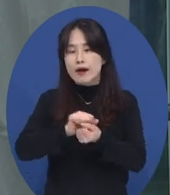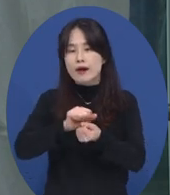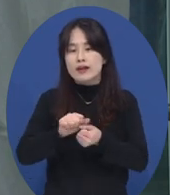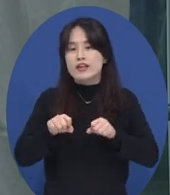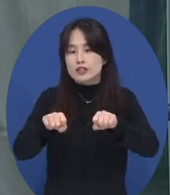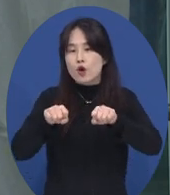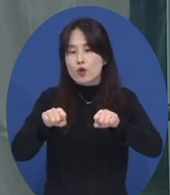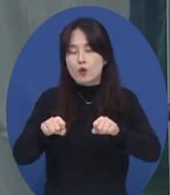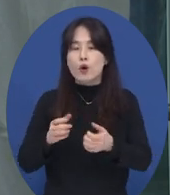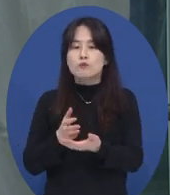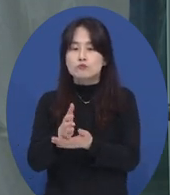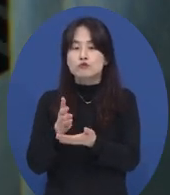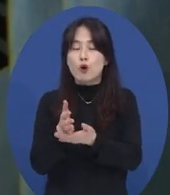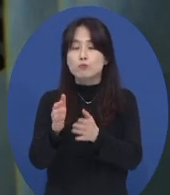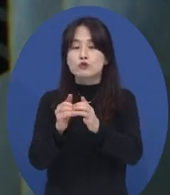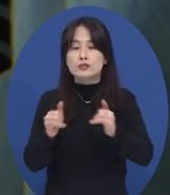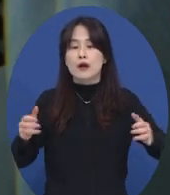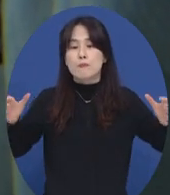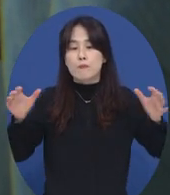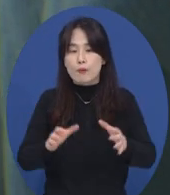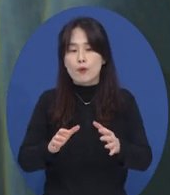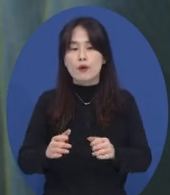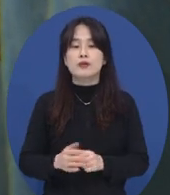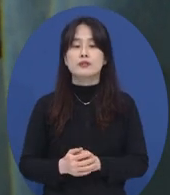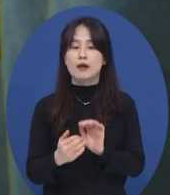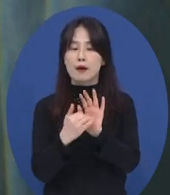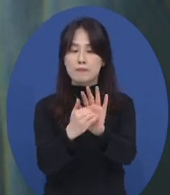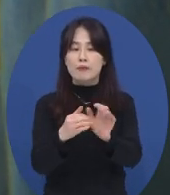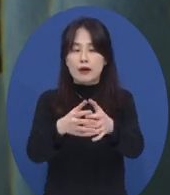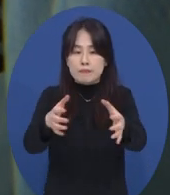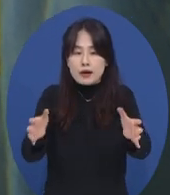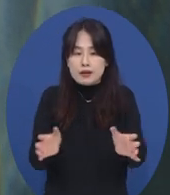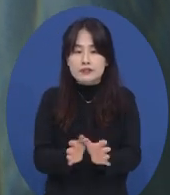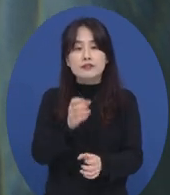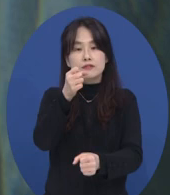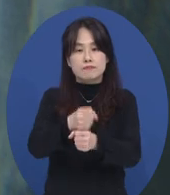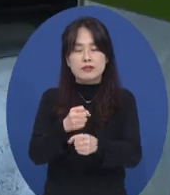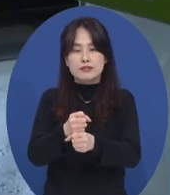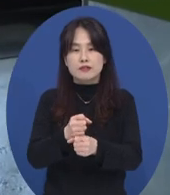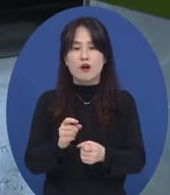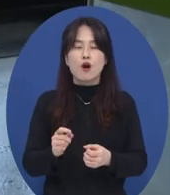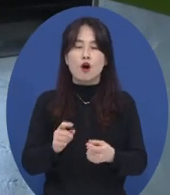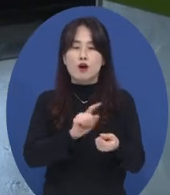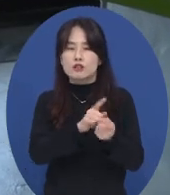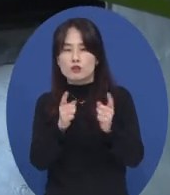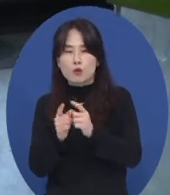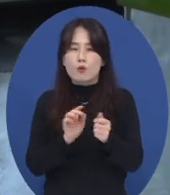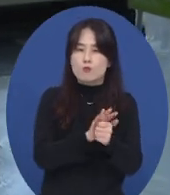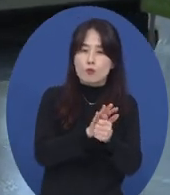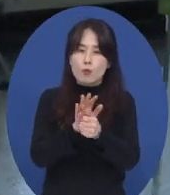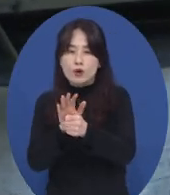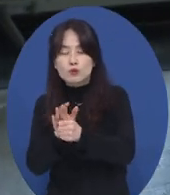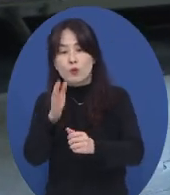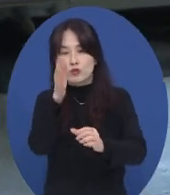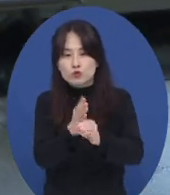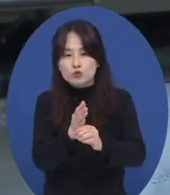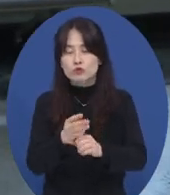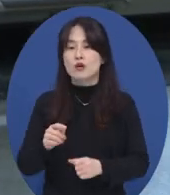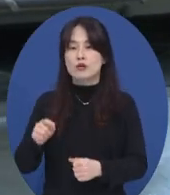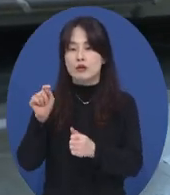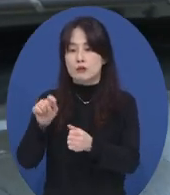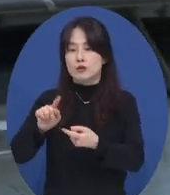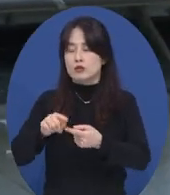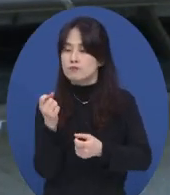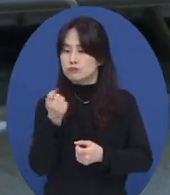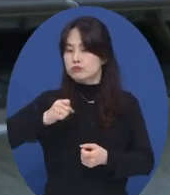분야별 전문가들로 이뤄진 코로나19 대응 방역 지원단을 구성해 긴밀한 공조 체계 속에서 방역 조치 불응 시